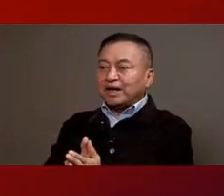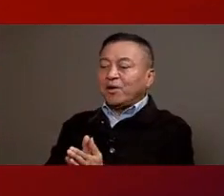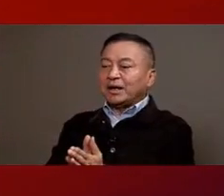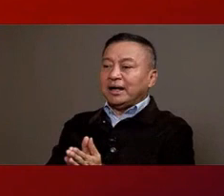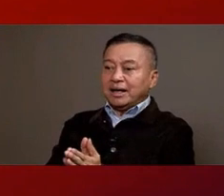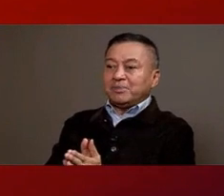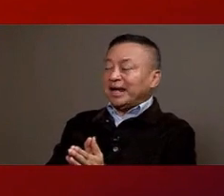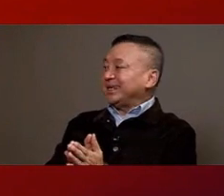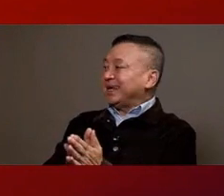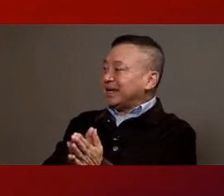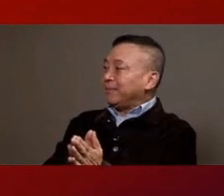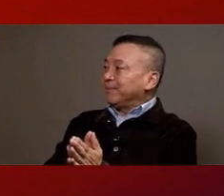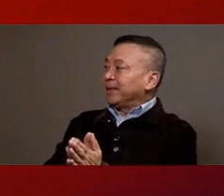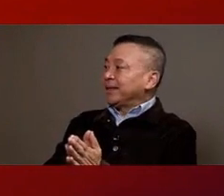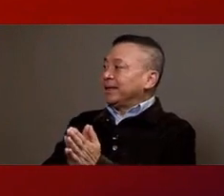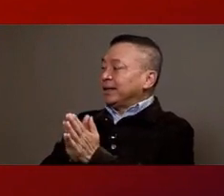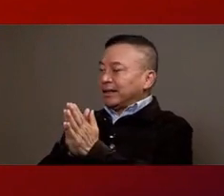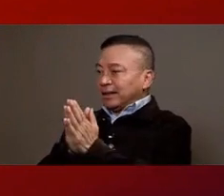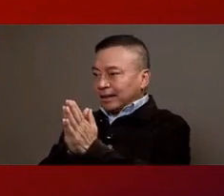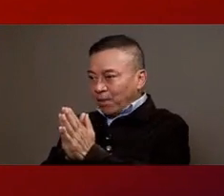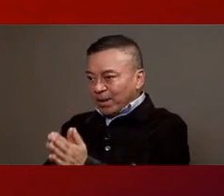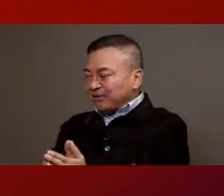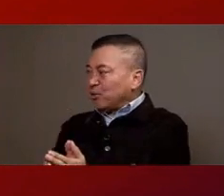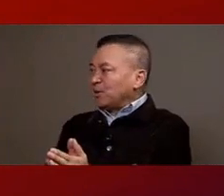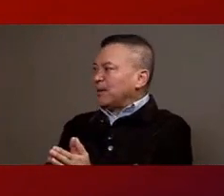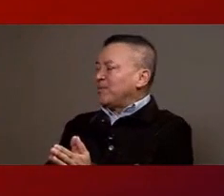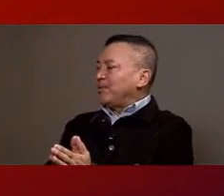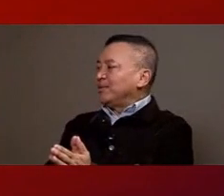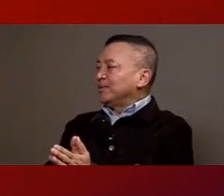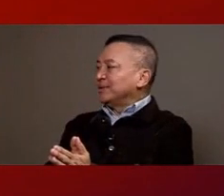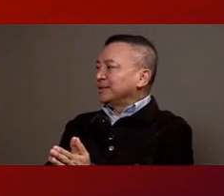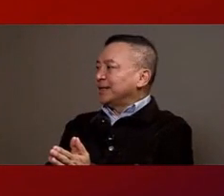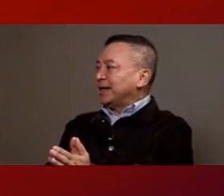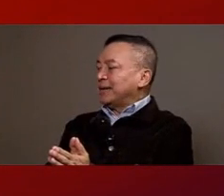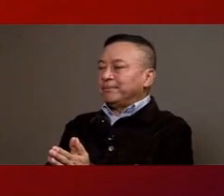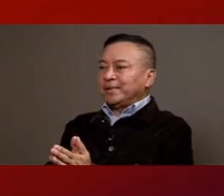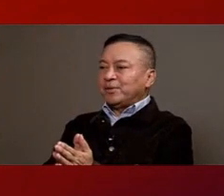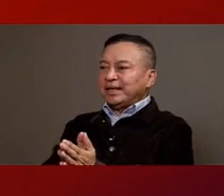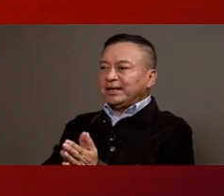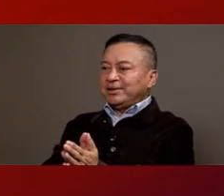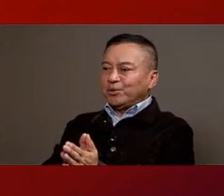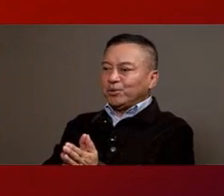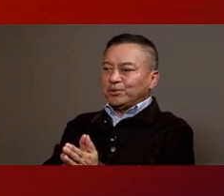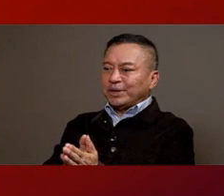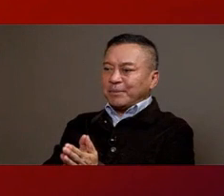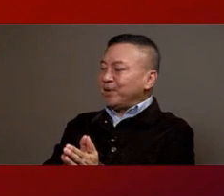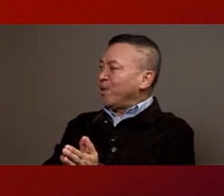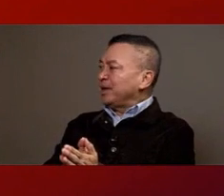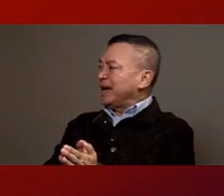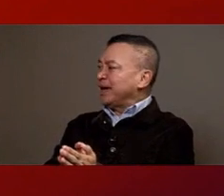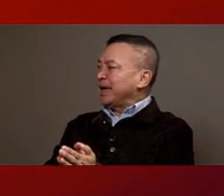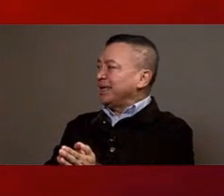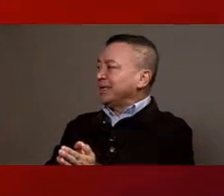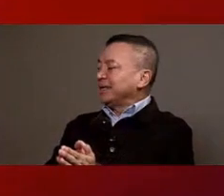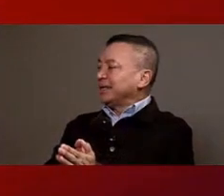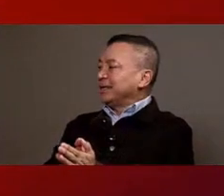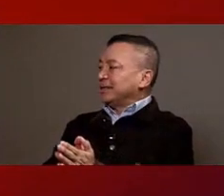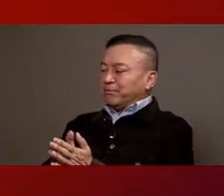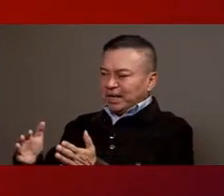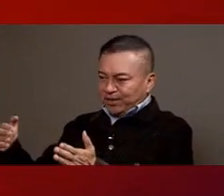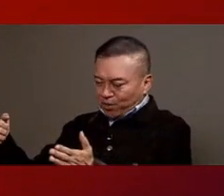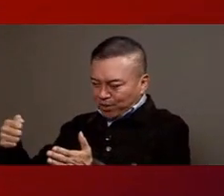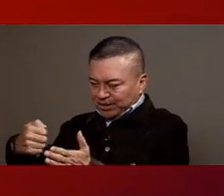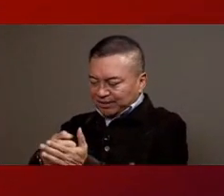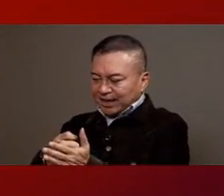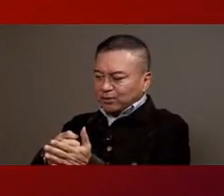ปอยู่ตลอดแล้วเฮ้ยเมื่อไหร่จะได้กลับระบบการส่งกำลังบำรุงนะครับเขากิน อยู่ก็มาได้ครับแล้วถ้าอยากแก้ดอกปิยสุโล